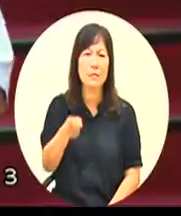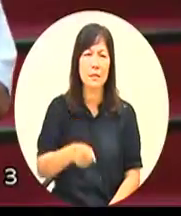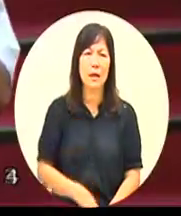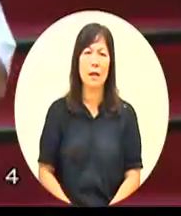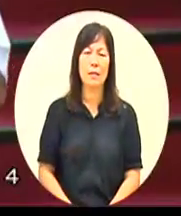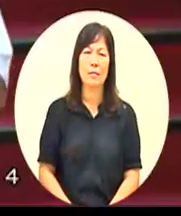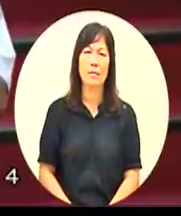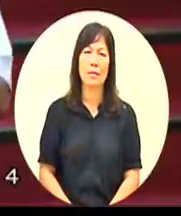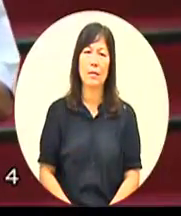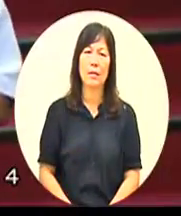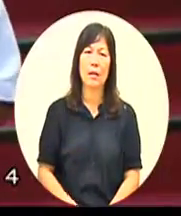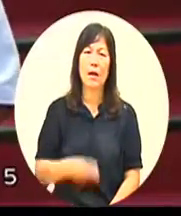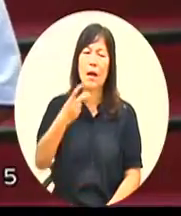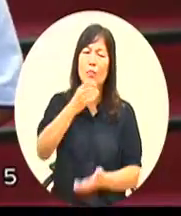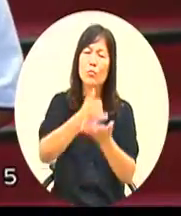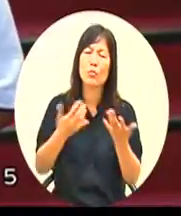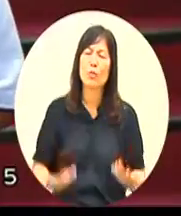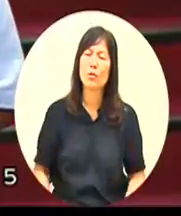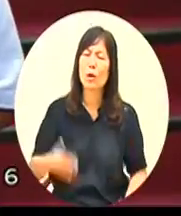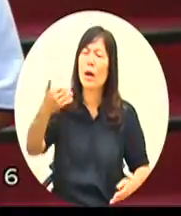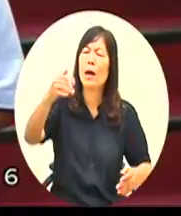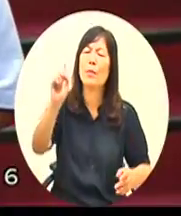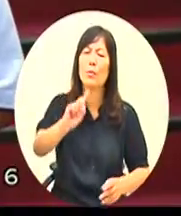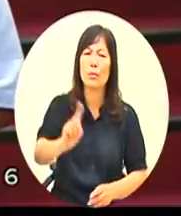什么还没有退休？